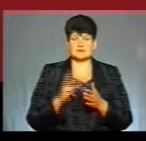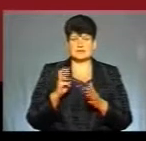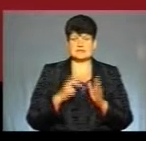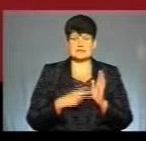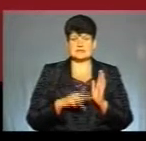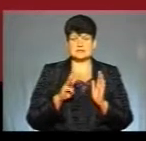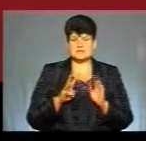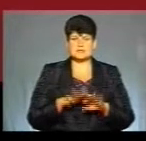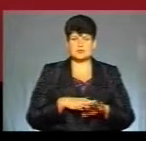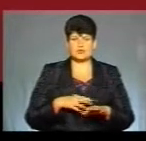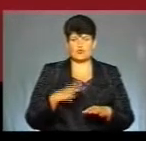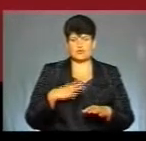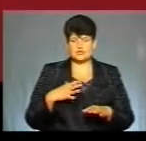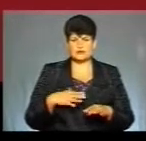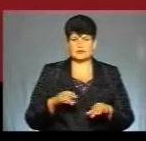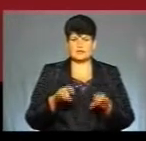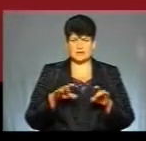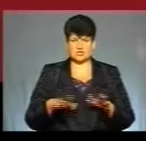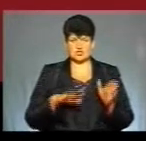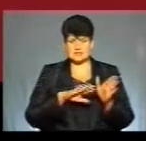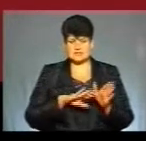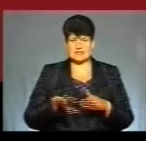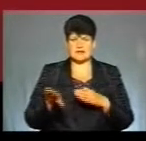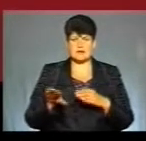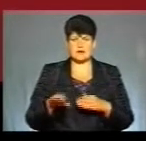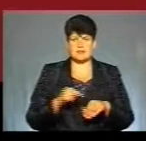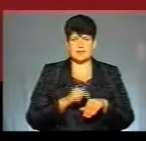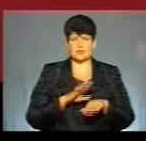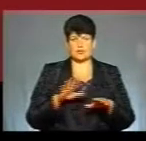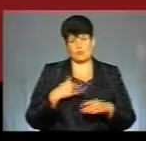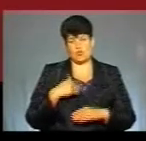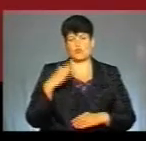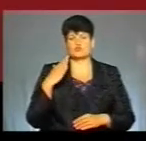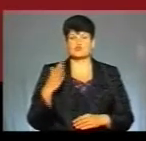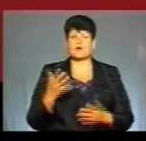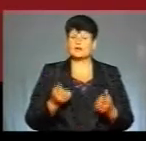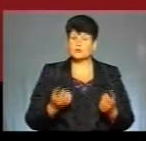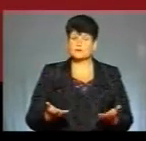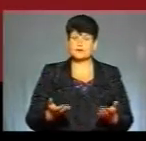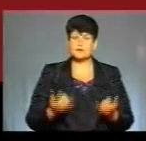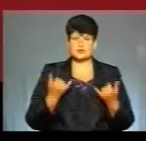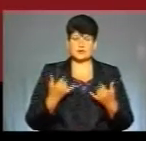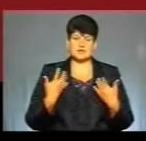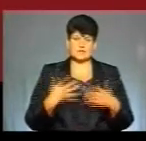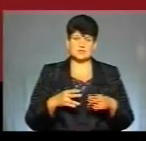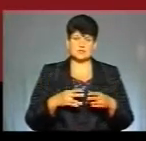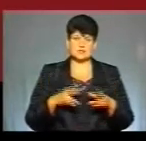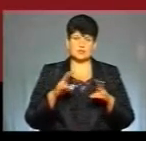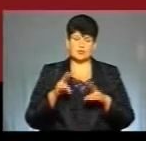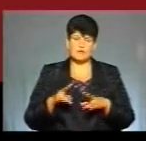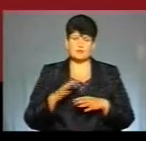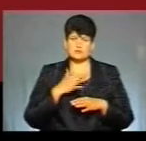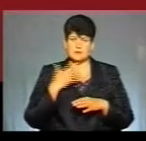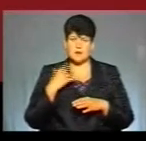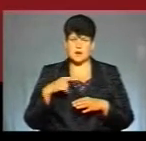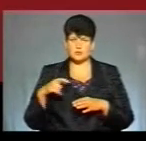за довгоочікуване рішення зняття депутатської недоторканності проголосовано. Насправді я сьогодні вже шуткував, що там багато